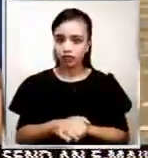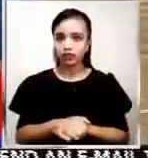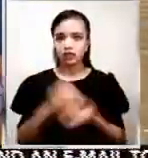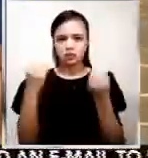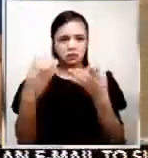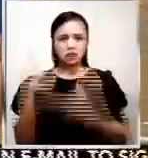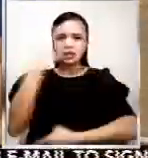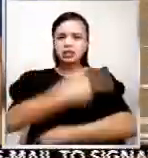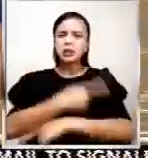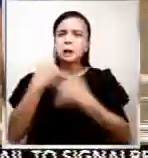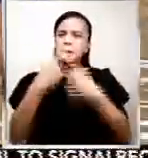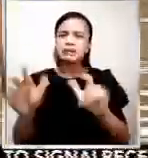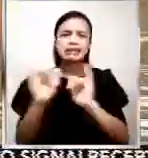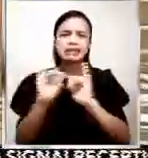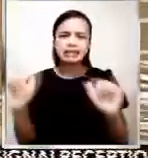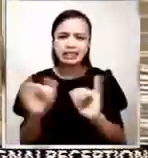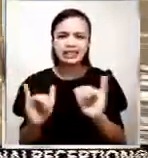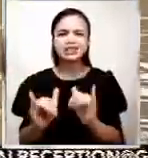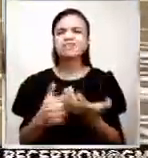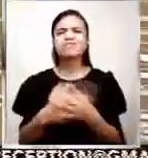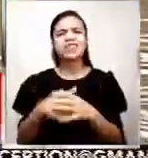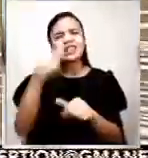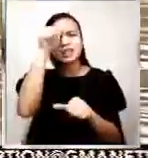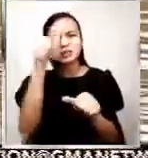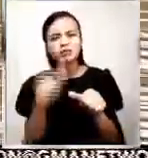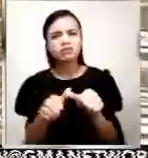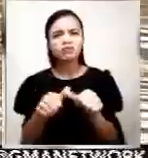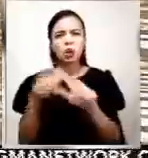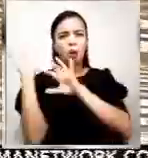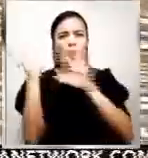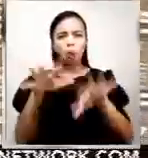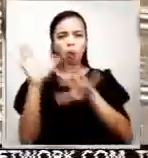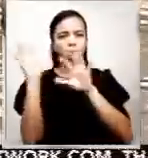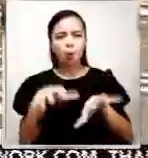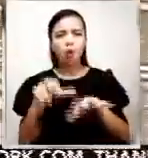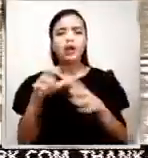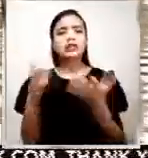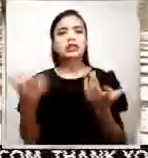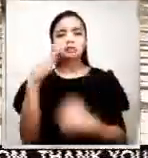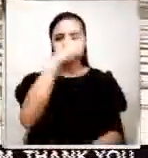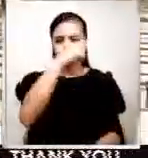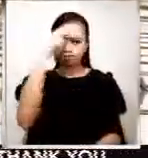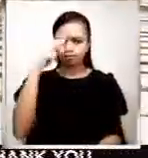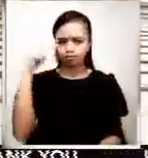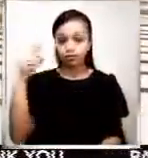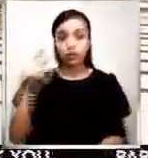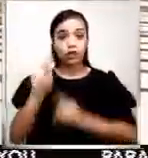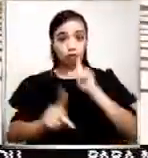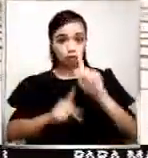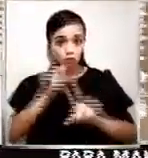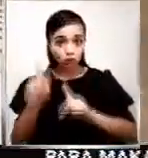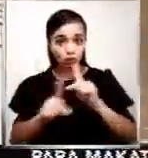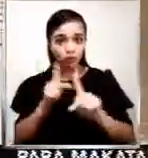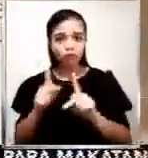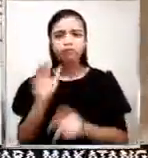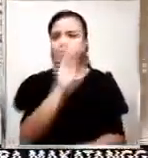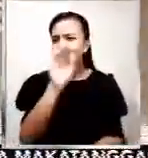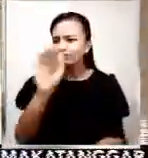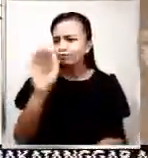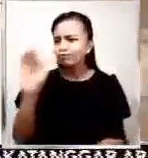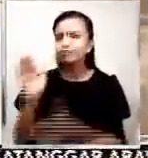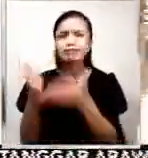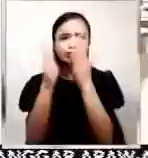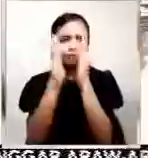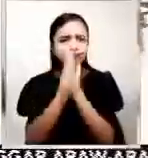rin ang pananalasa ni Bagyong Ulysses para sa mga taga Rodriguez Rizal. Ang mga residente dito nananawagan pa rin ng tulong,